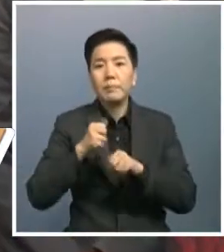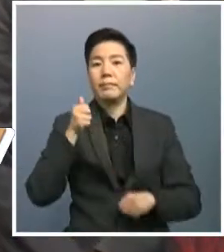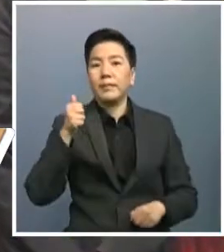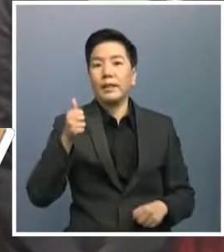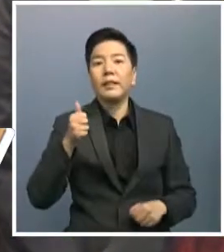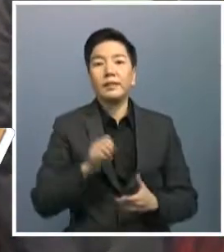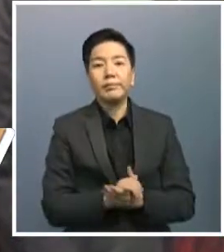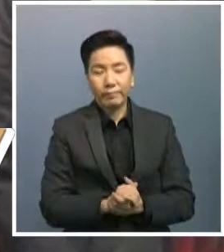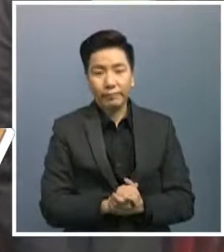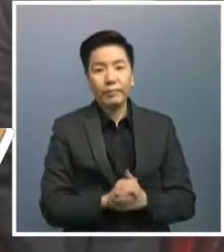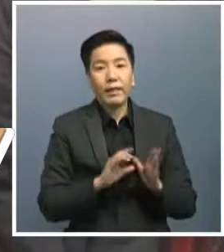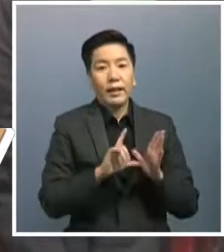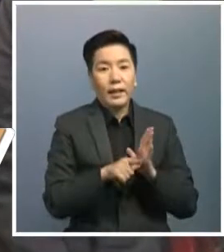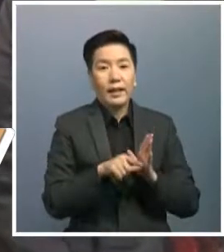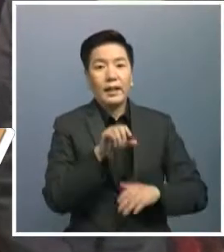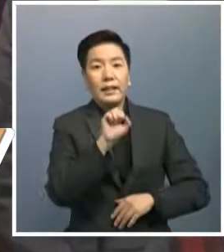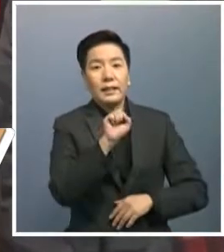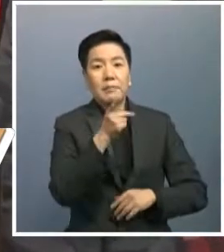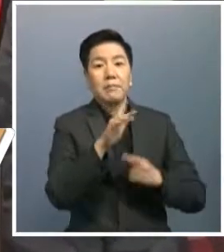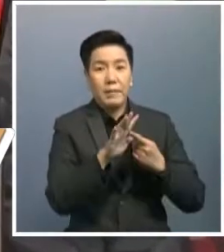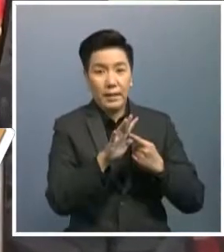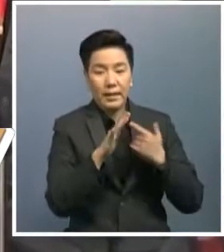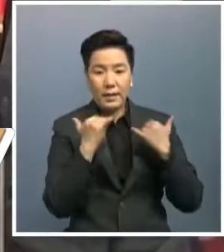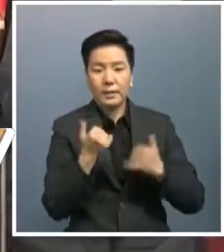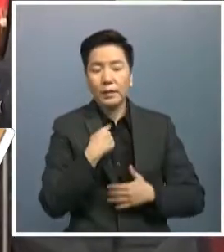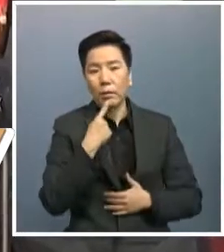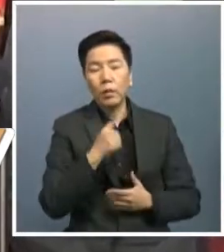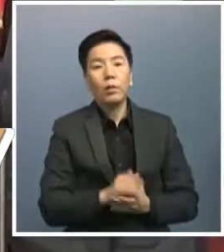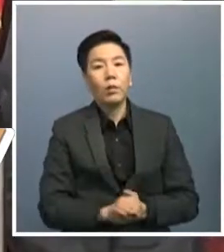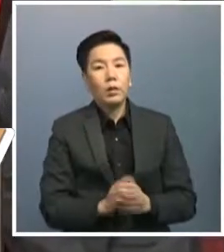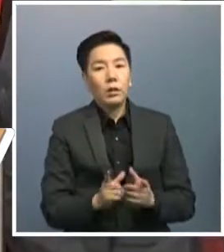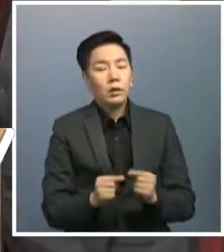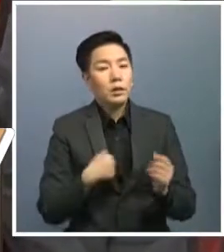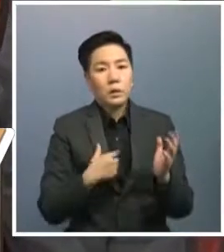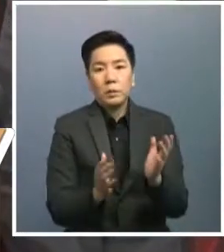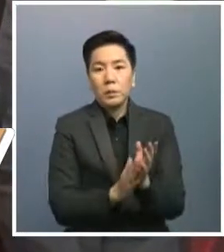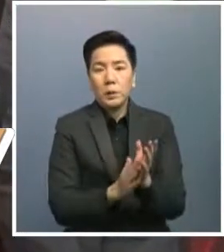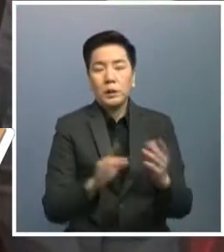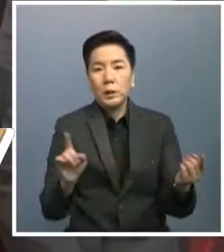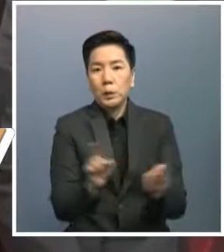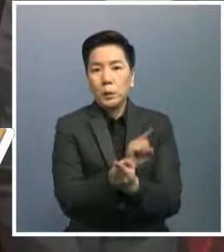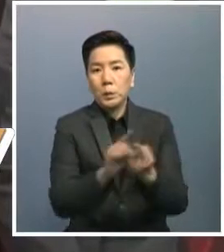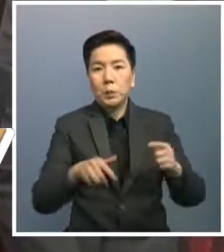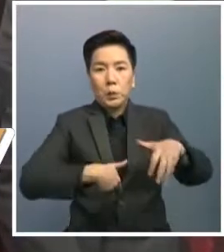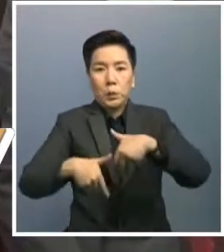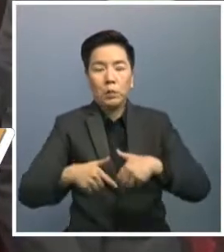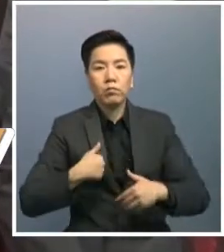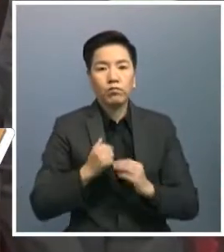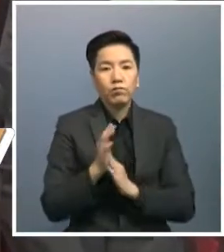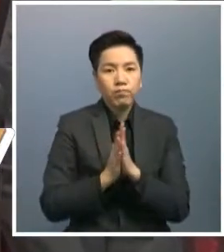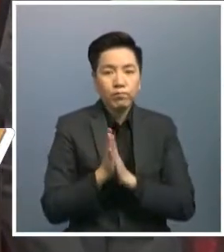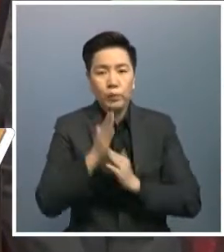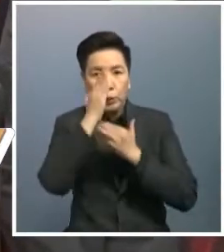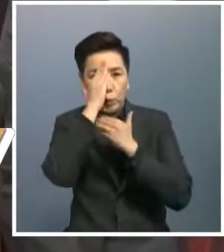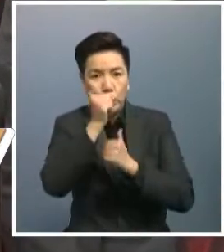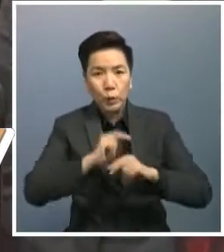ทางนี้เลยค่ะหนูการประธานสภาผู้แทนราษฎรกล่าวว่าเป็นเรื่องที่น่ายินดีนะครับที่ภาคประชาชนมีความกระตือรือล้น